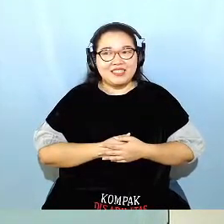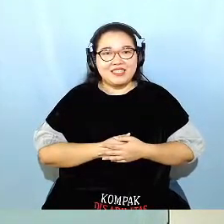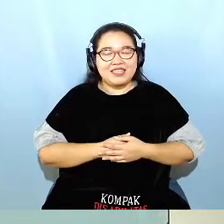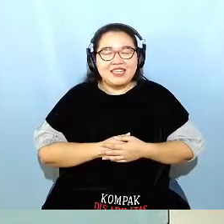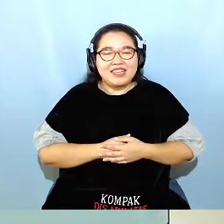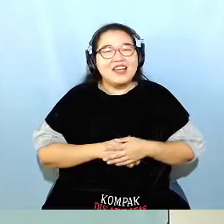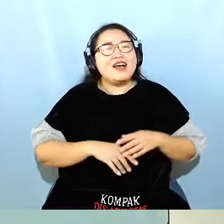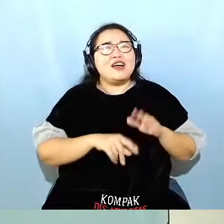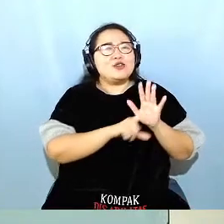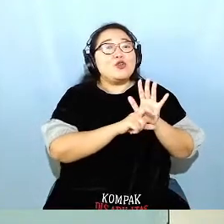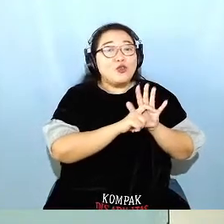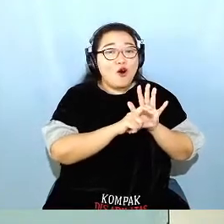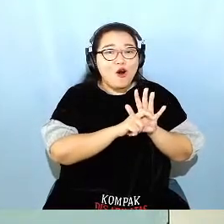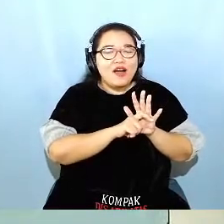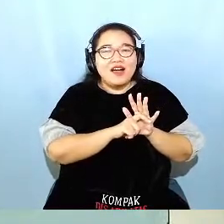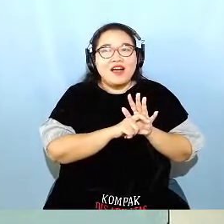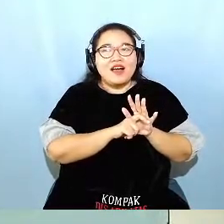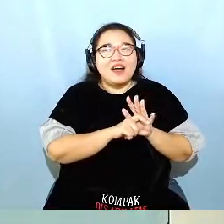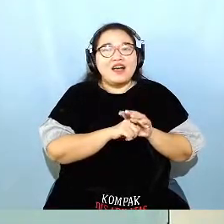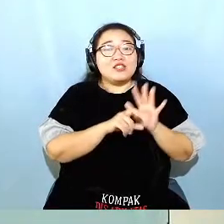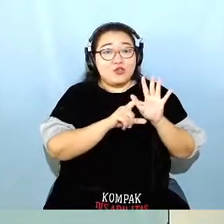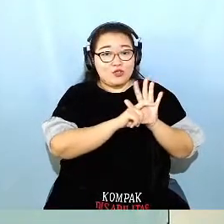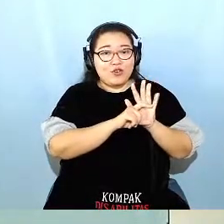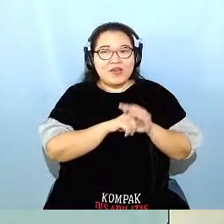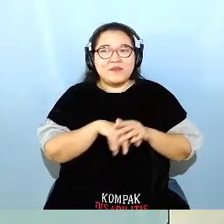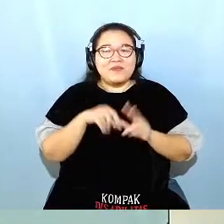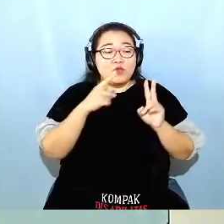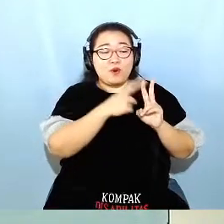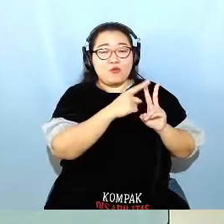istri saya Romo. Sudah seperti apa?